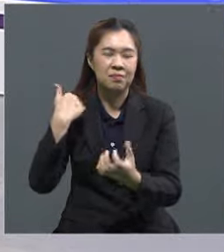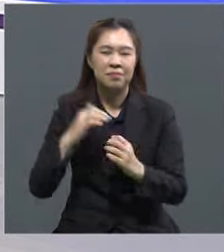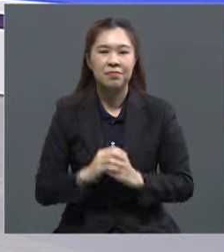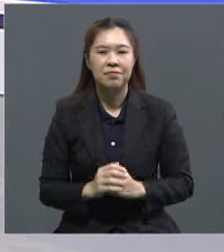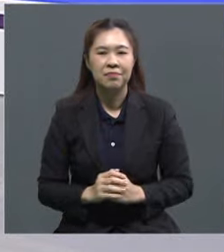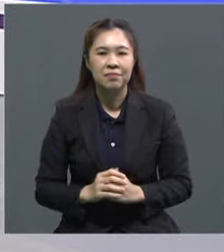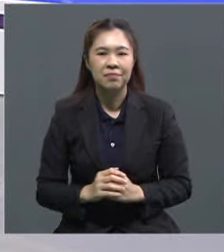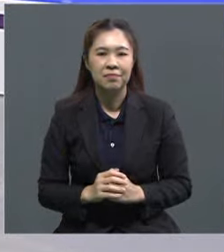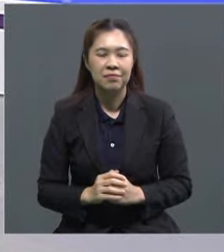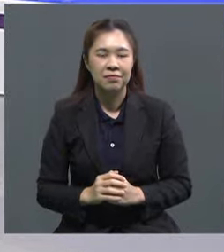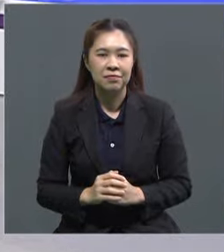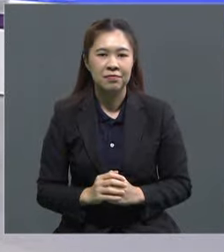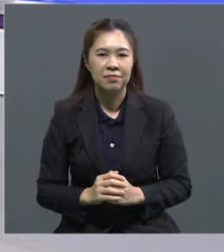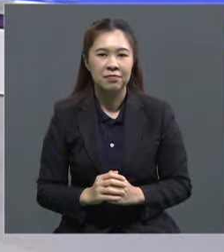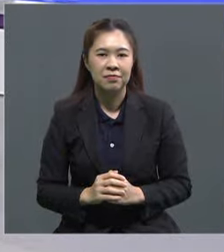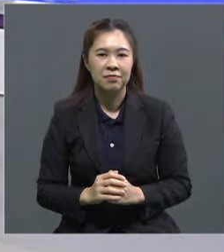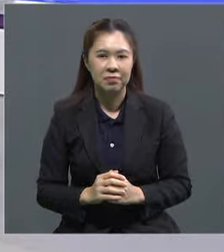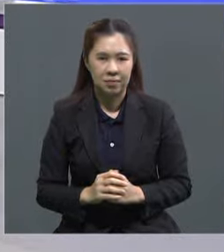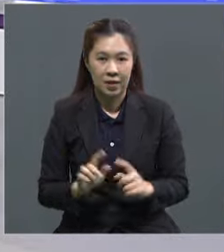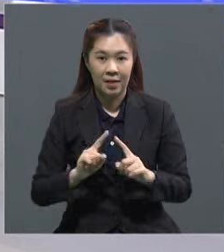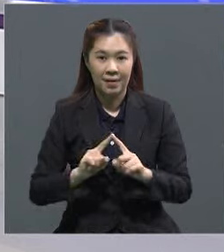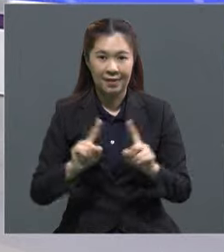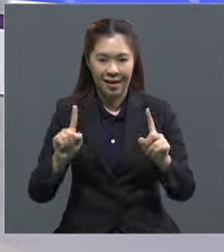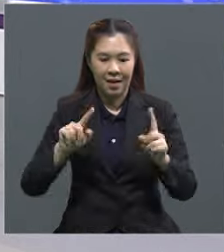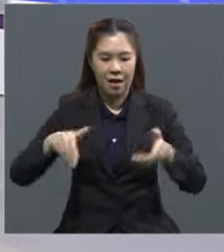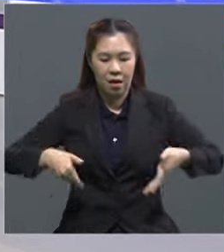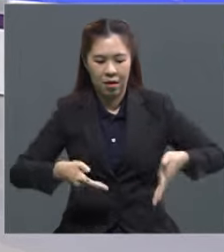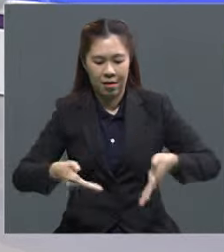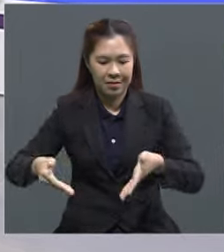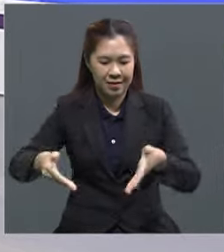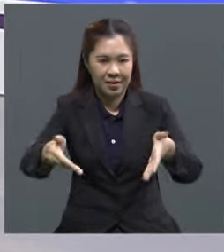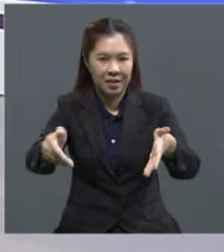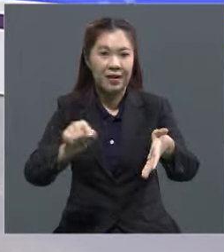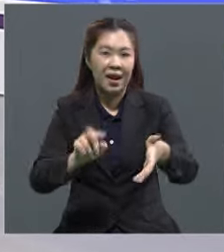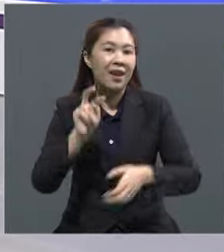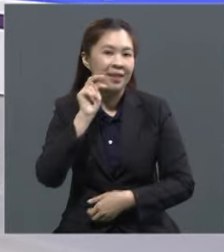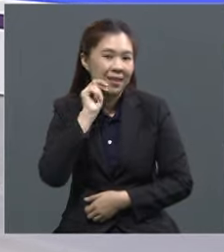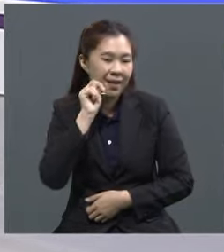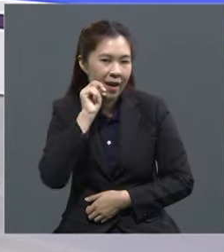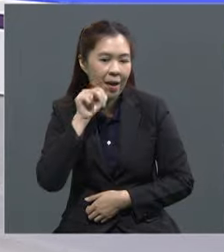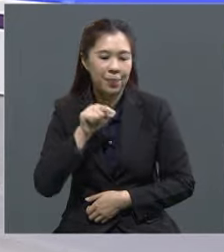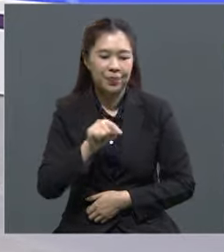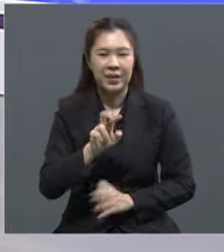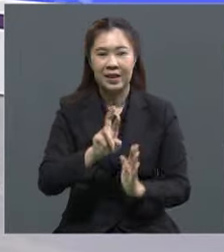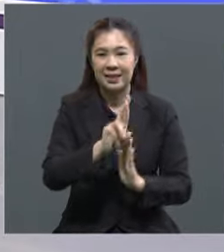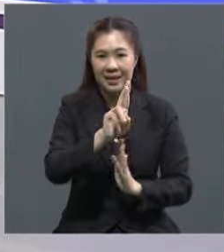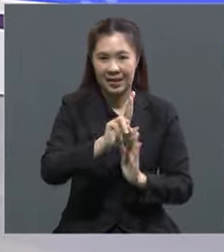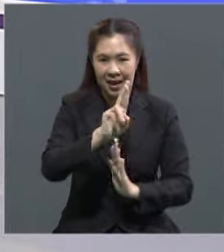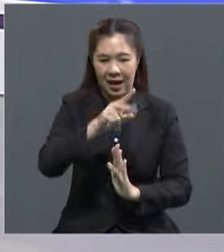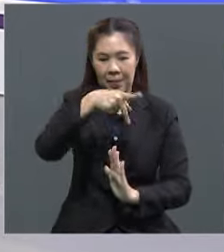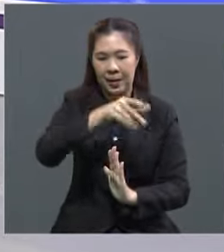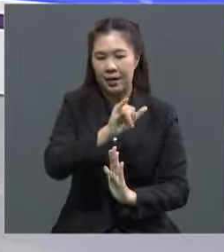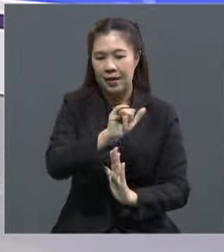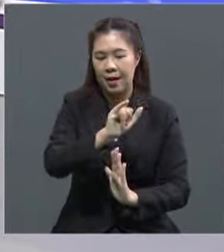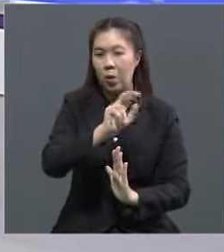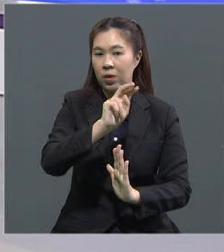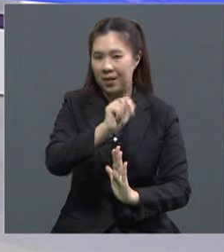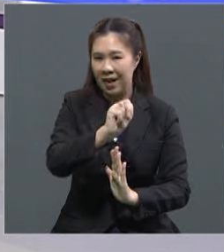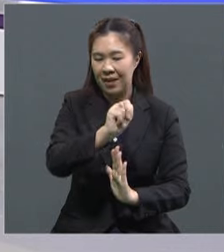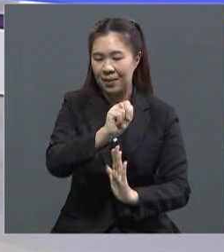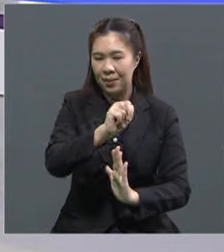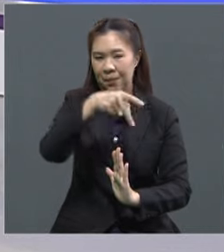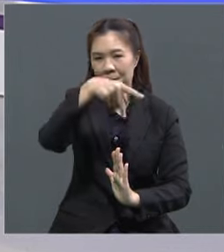ปริมาณน้ำท่าเกือบหมดแต่ศักยภาพของลำน้ำณขณะนี้อย่างที่ผมนำเรียนเไม่ว่าจะเป็นที่เชียงรายพะเยาน่านแพร่ตรรง